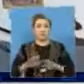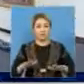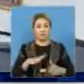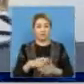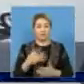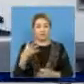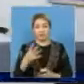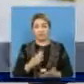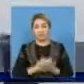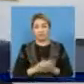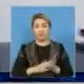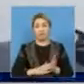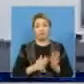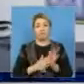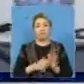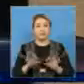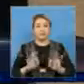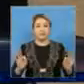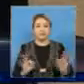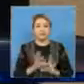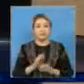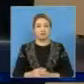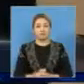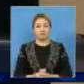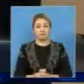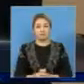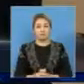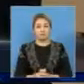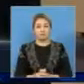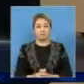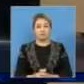по 9 направлениям музыкального искусства.